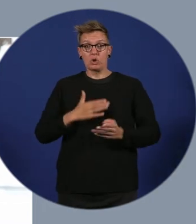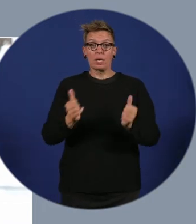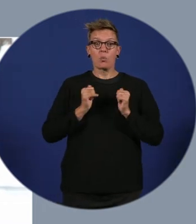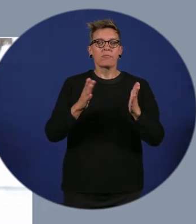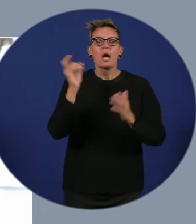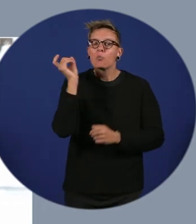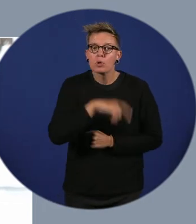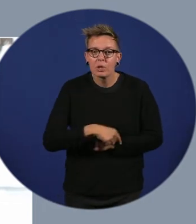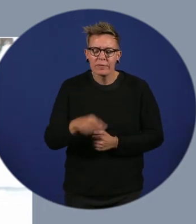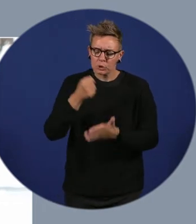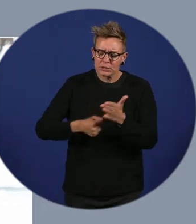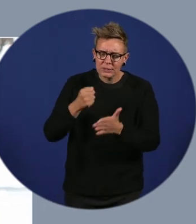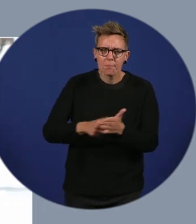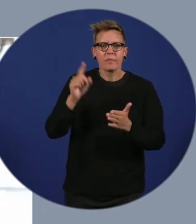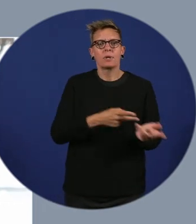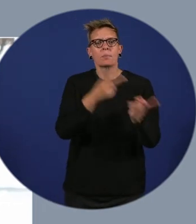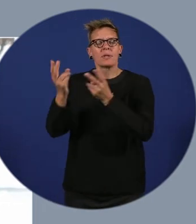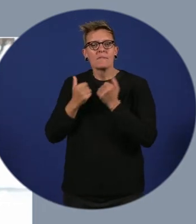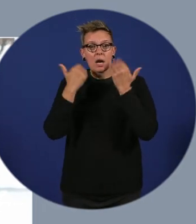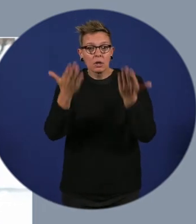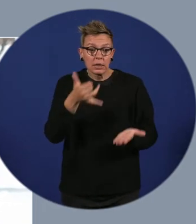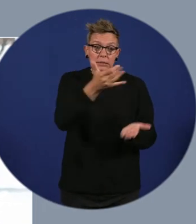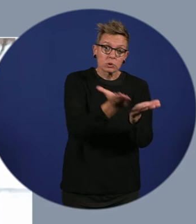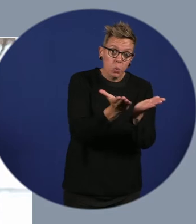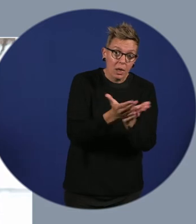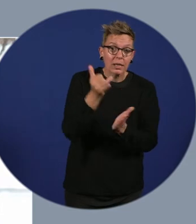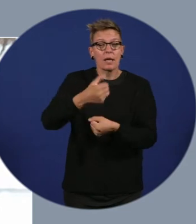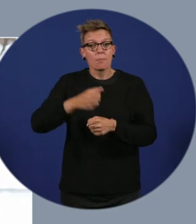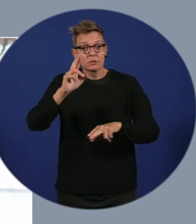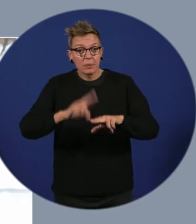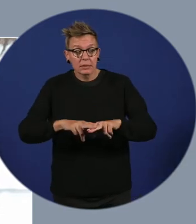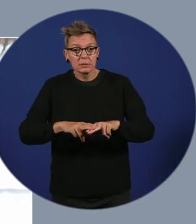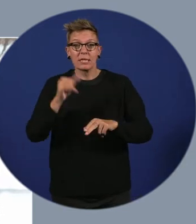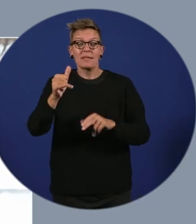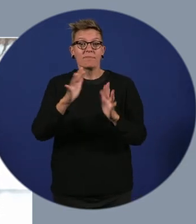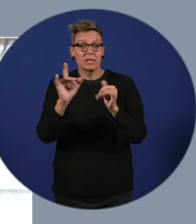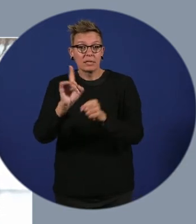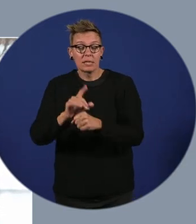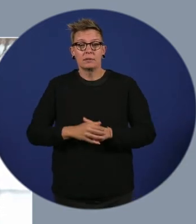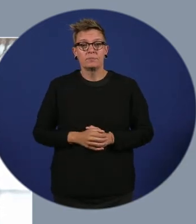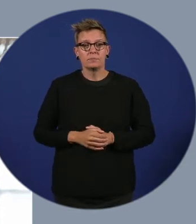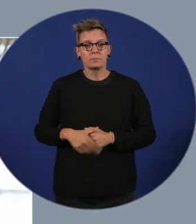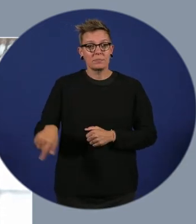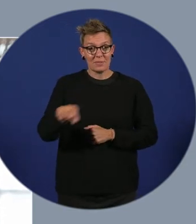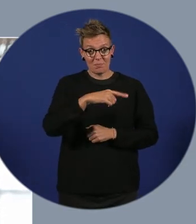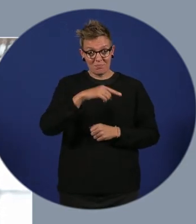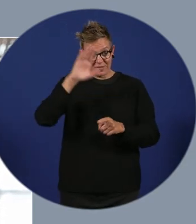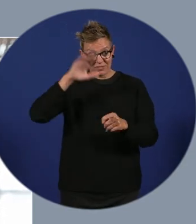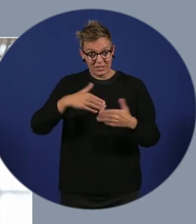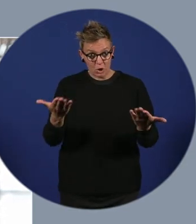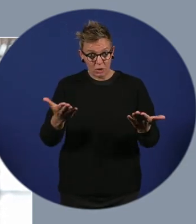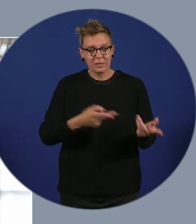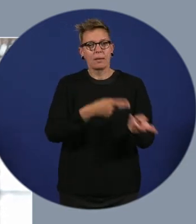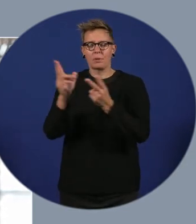Vi måste jobba för den varje dag. I skolan, på våra arbetsplatser, på vår fritid. Men vet ni, det är en